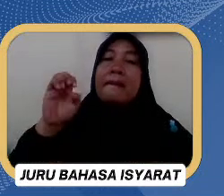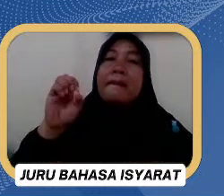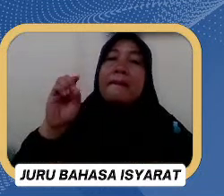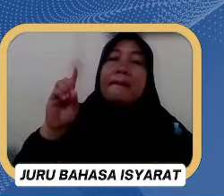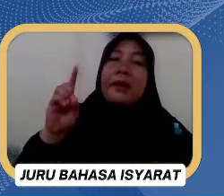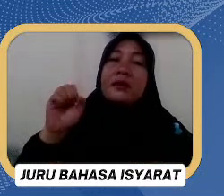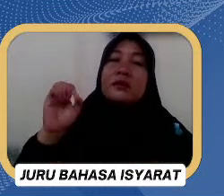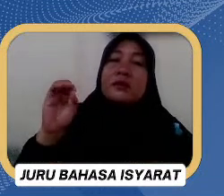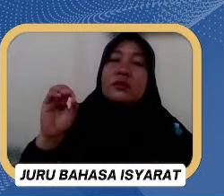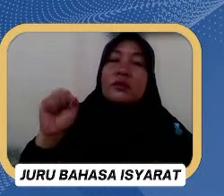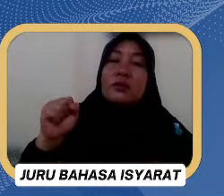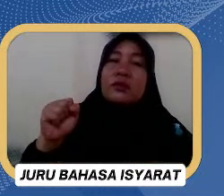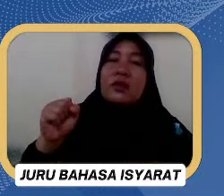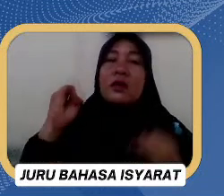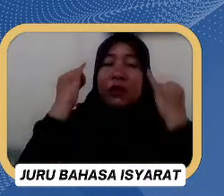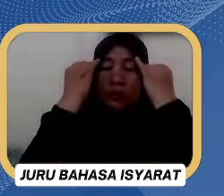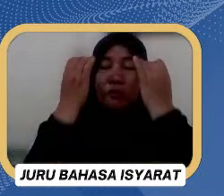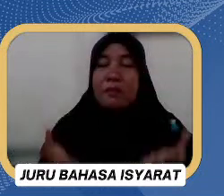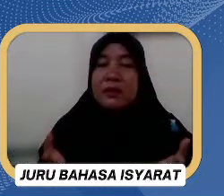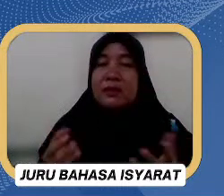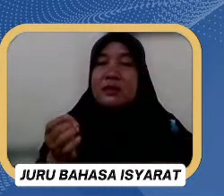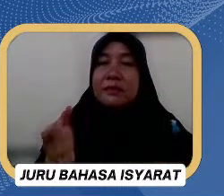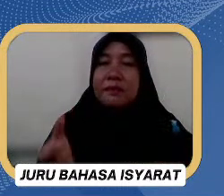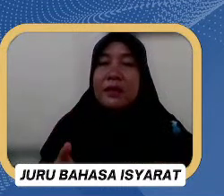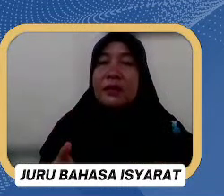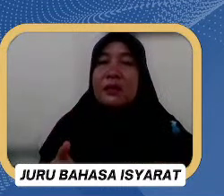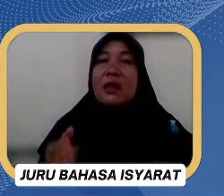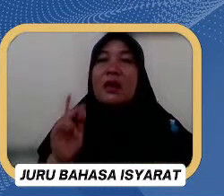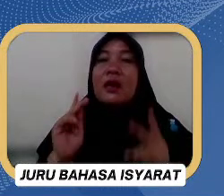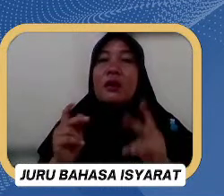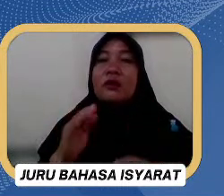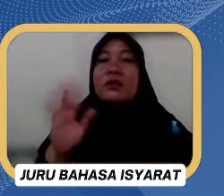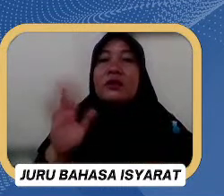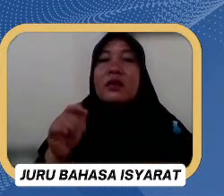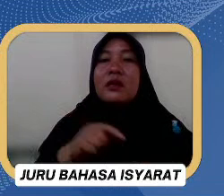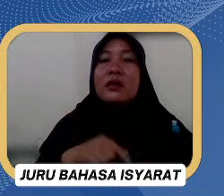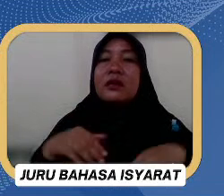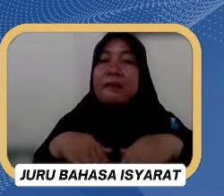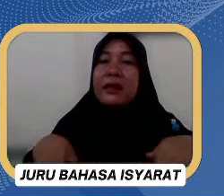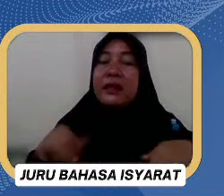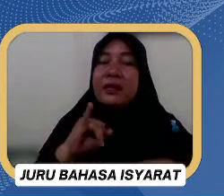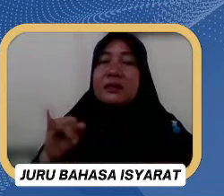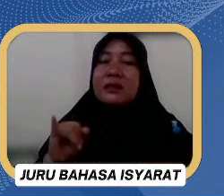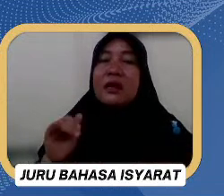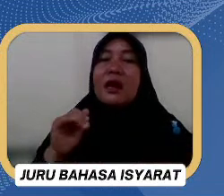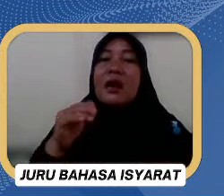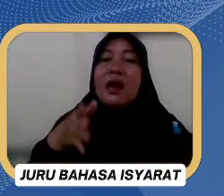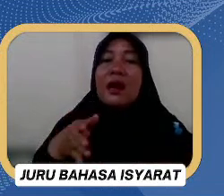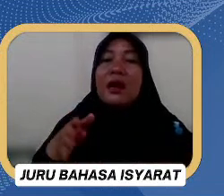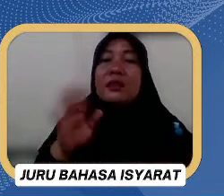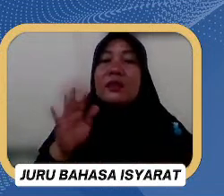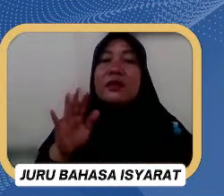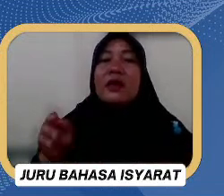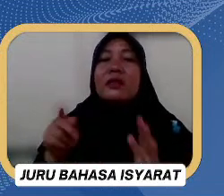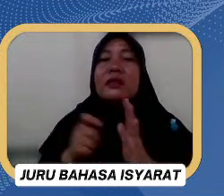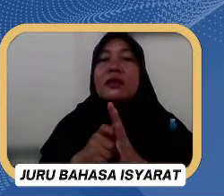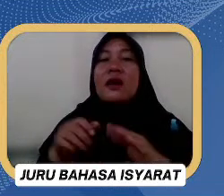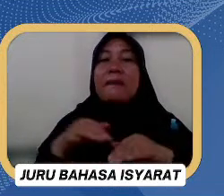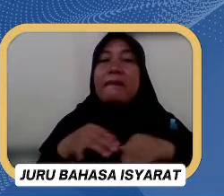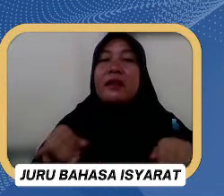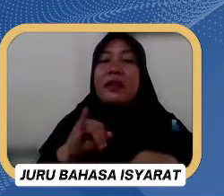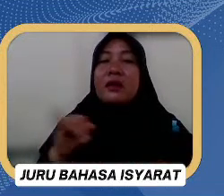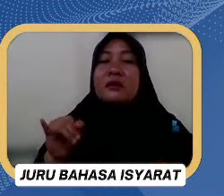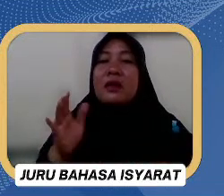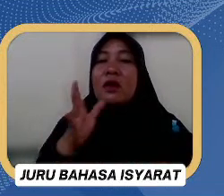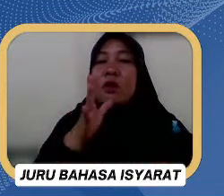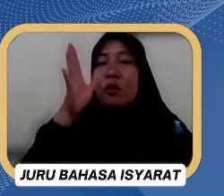mungkin ya Pak Kak Fadil. Baik. Iya, betul banget. Kapasitas di ruang digital ini juga akan sukses apabila nih